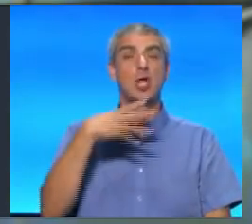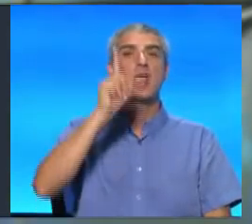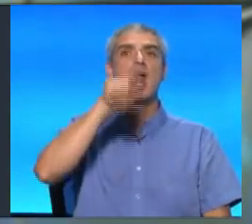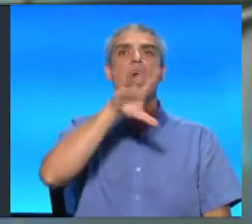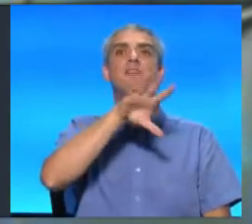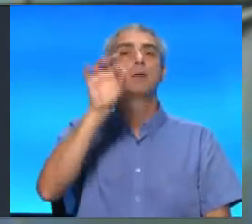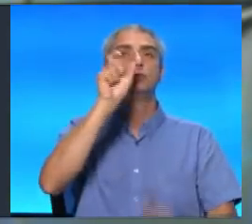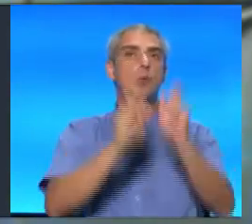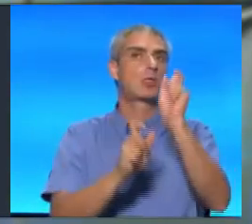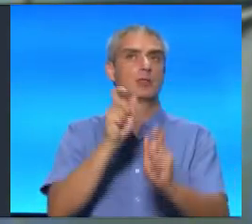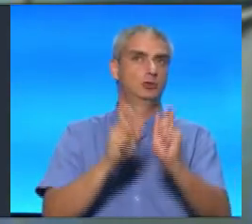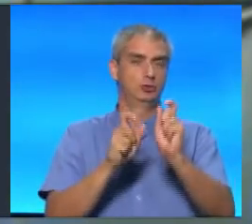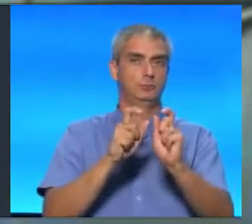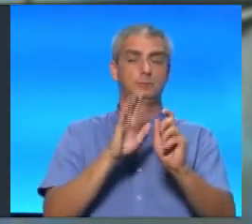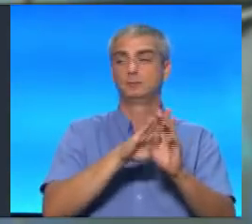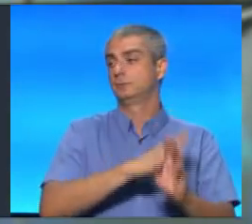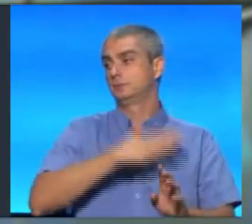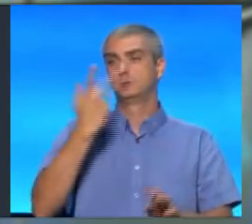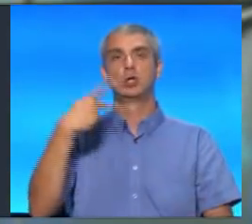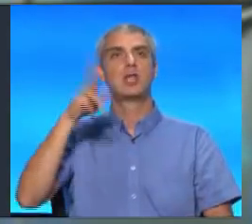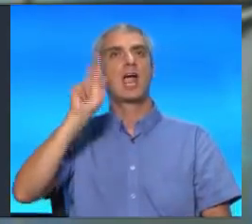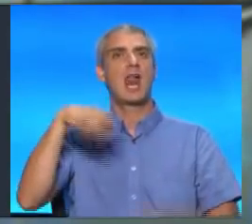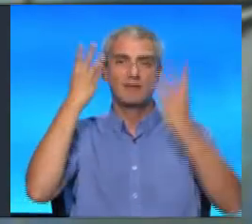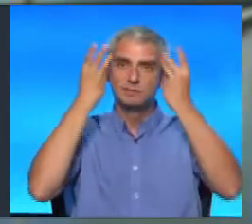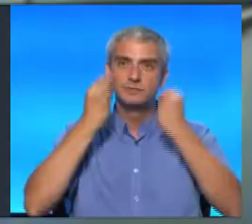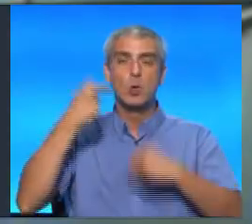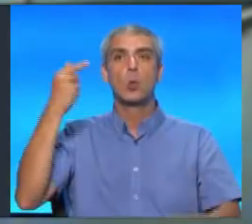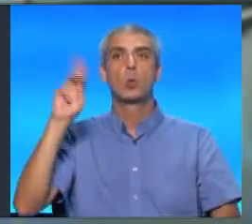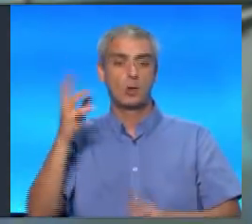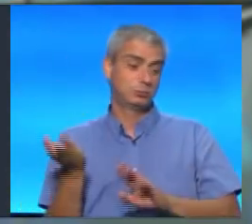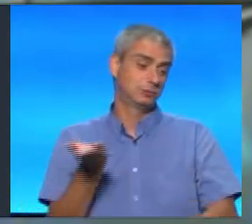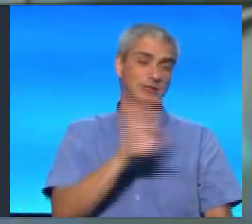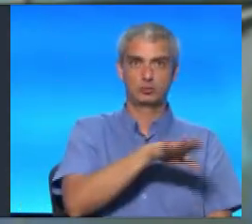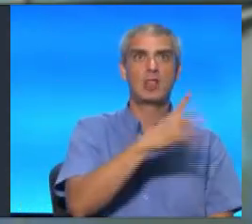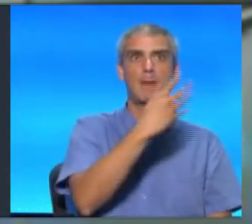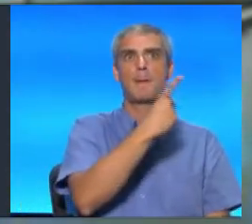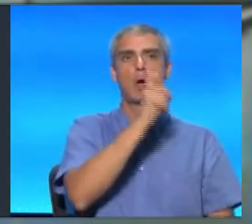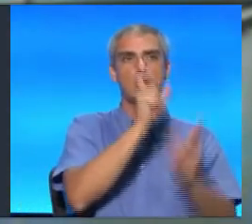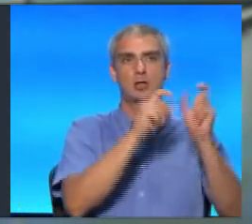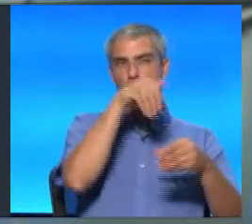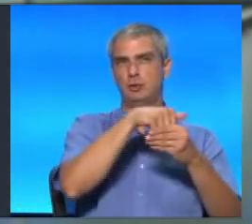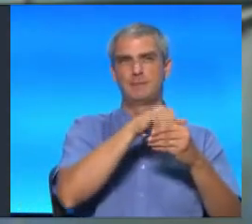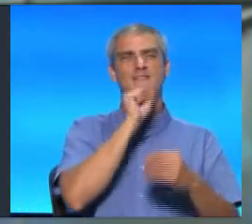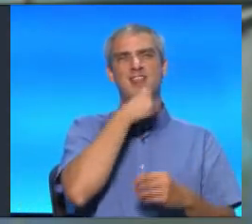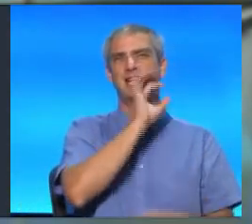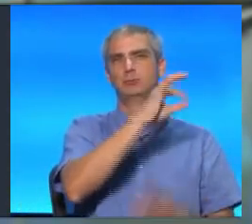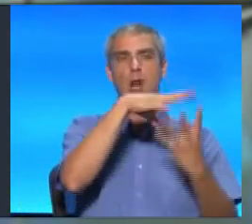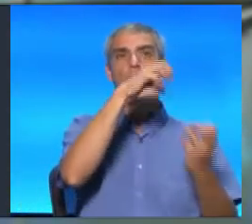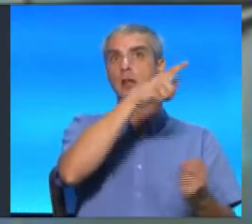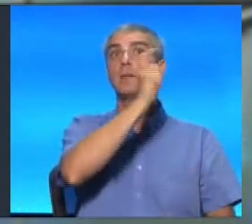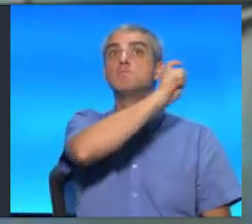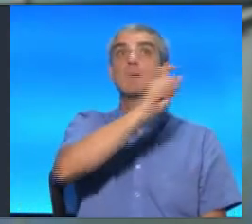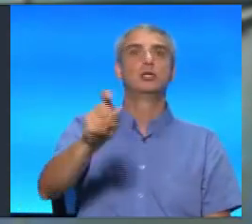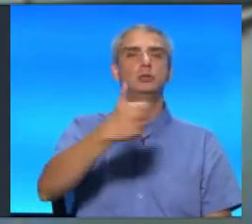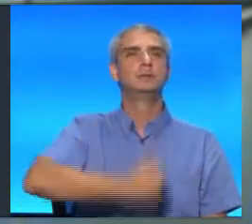מ-1,500 איש. מהצד האחד יותר מ-1,000 חסידי גור, מהצד האחר כמה מאות מתושבי ערד הוותיקים, המאשימים את